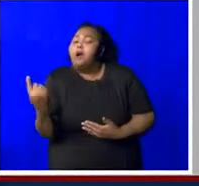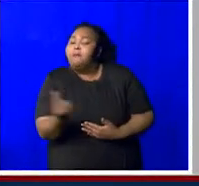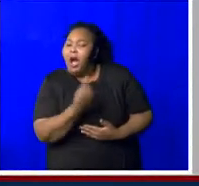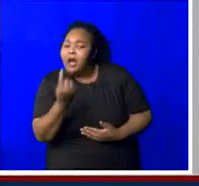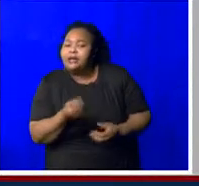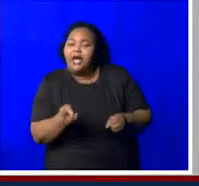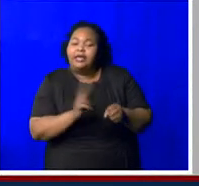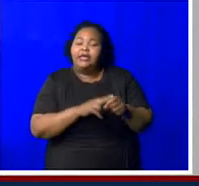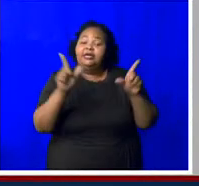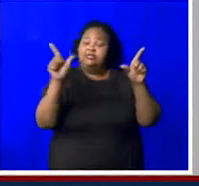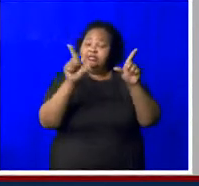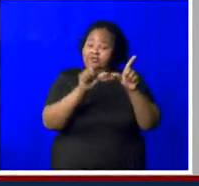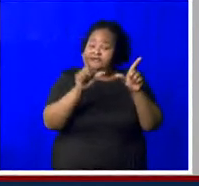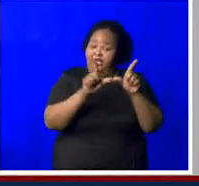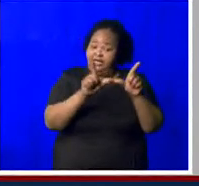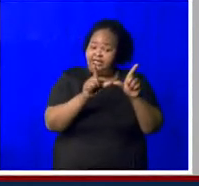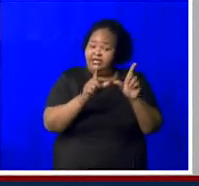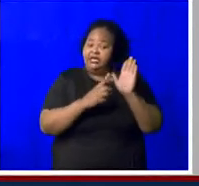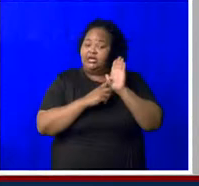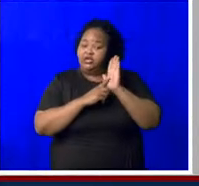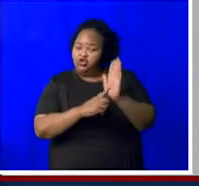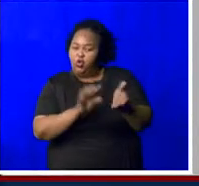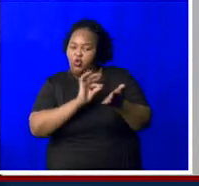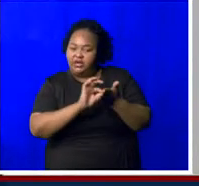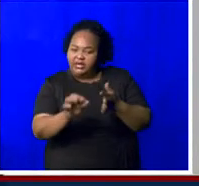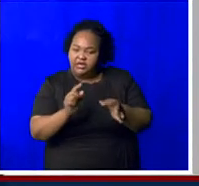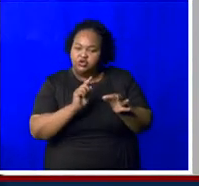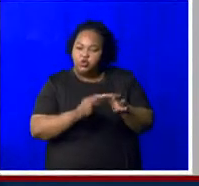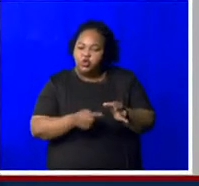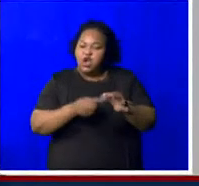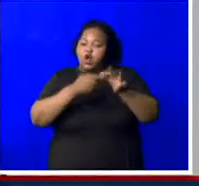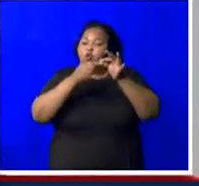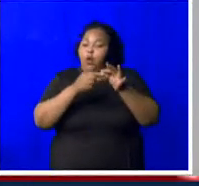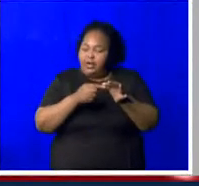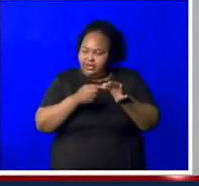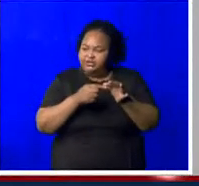letitshengisa kuhloba lesithi quality nekuthi ke mhlabhlangene WHO